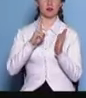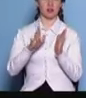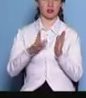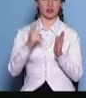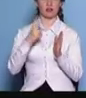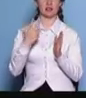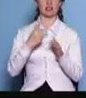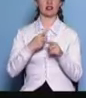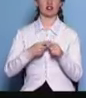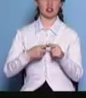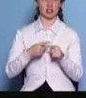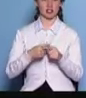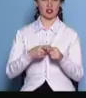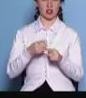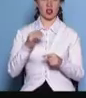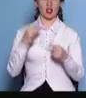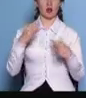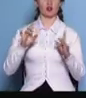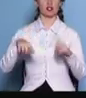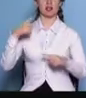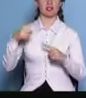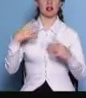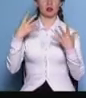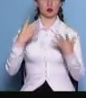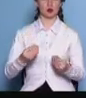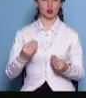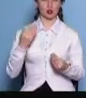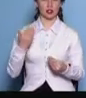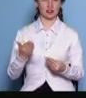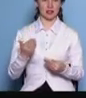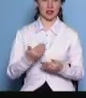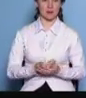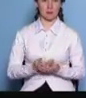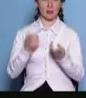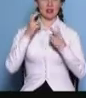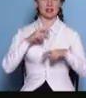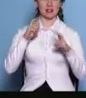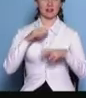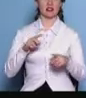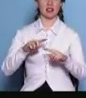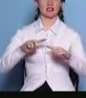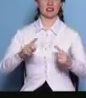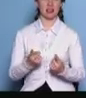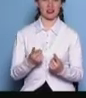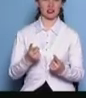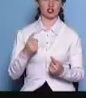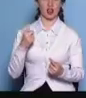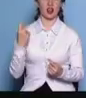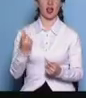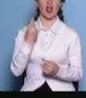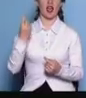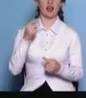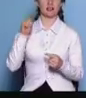частично. Уже на следующий день, 10 числа, следователи задержали сына хозяйки квартиры,